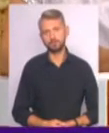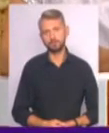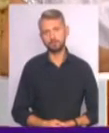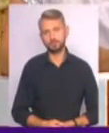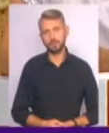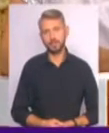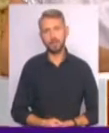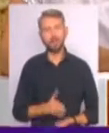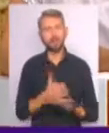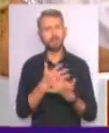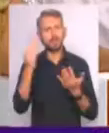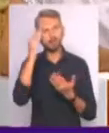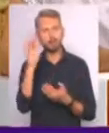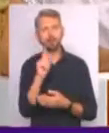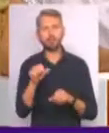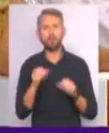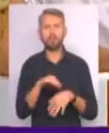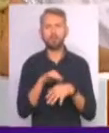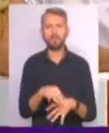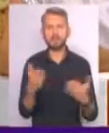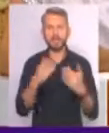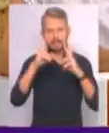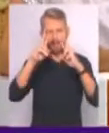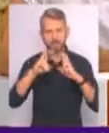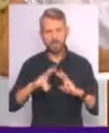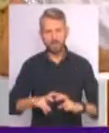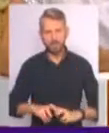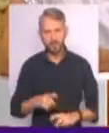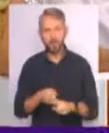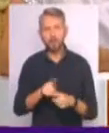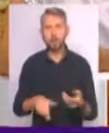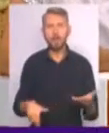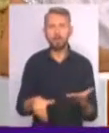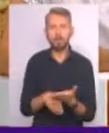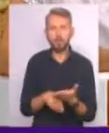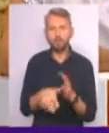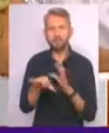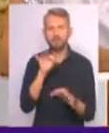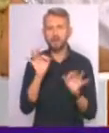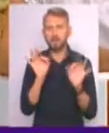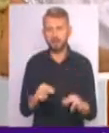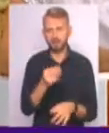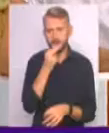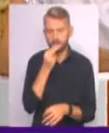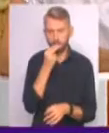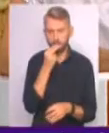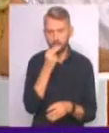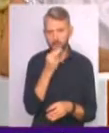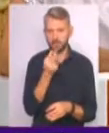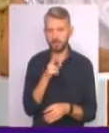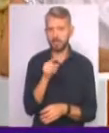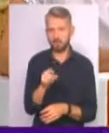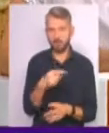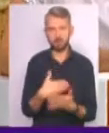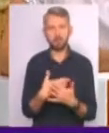Того, что можно провести какие-то исследования, которые помогут выбрать правильные продукты для тебя. Ну вот